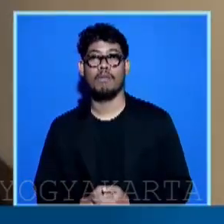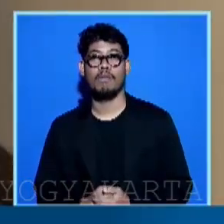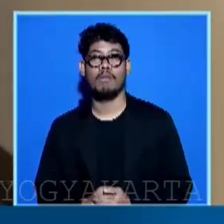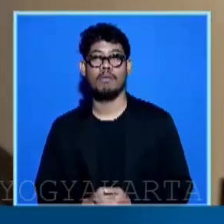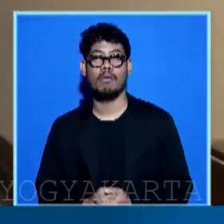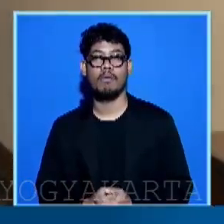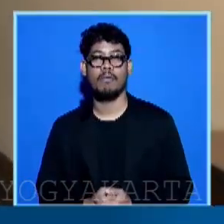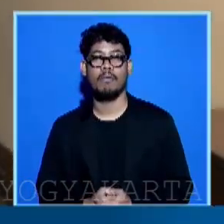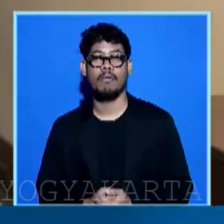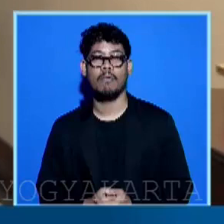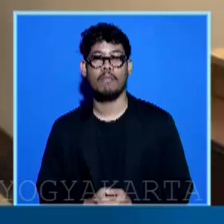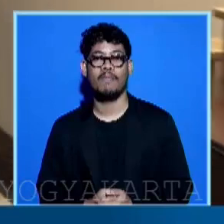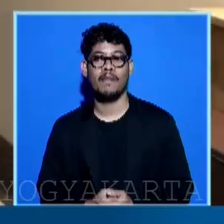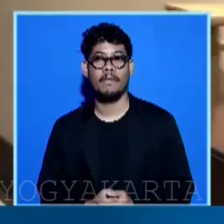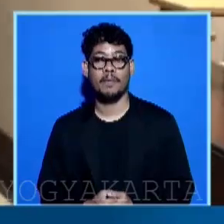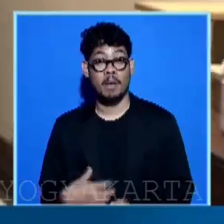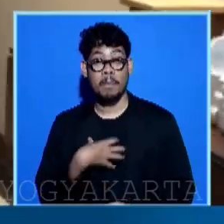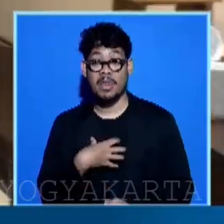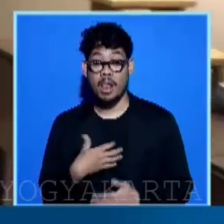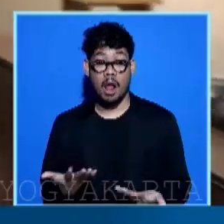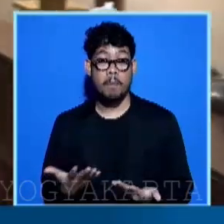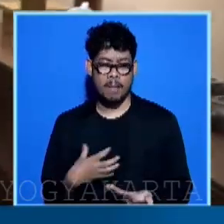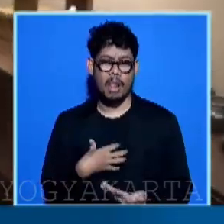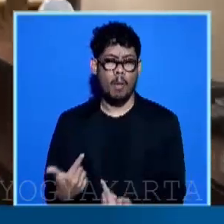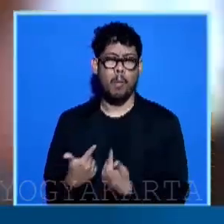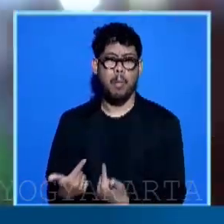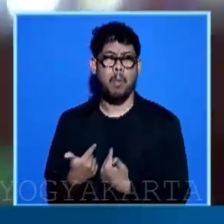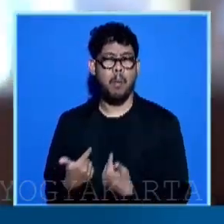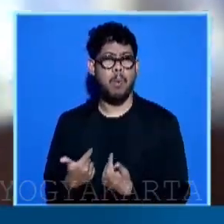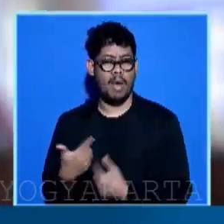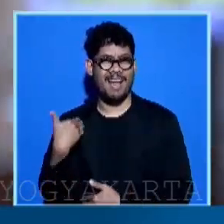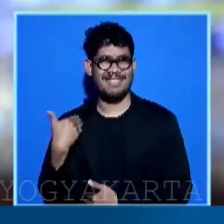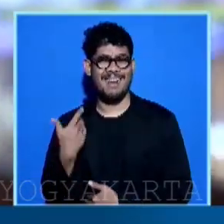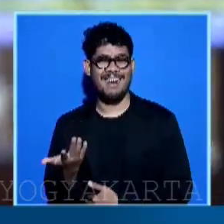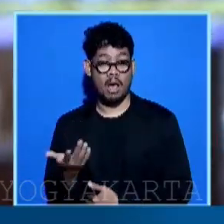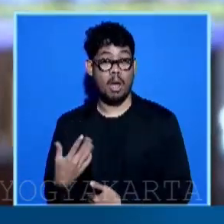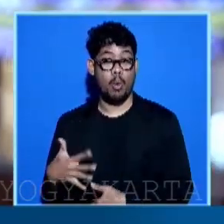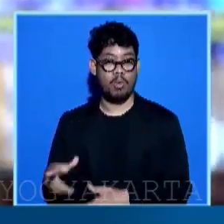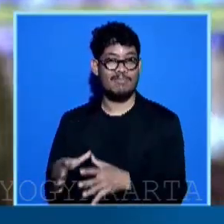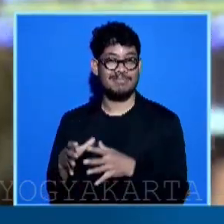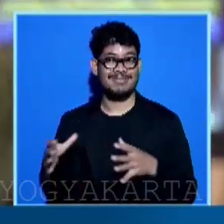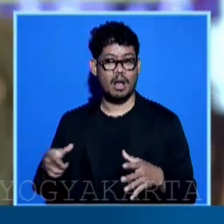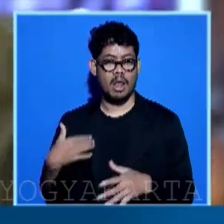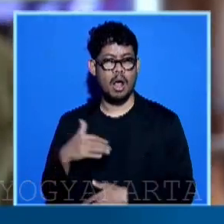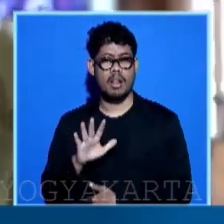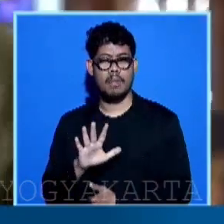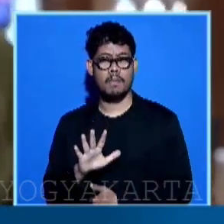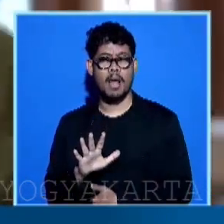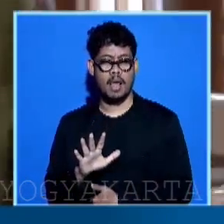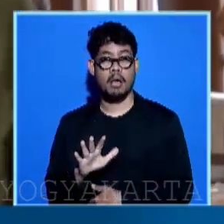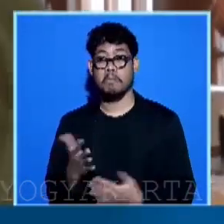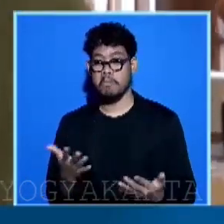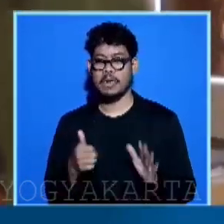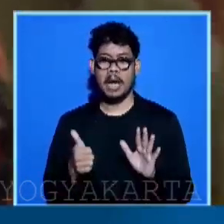terganggu gangguan kesehatan mental terjadi terutama di kota-kota besar dunia yang mencapai 5/6 kasus per10